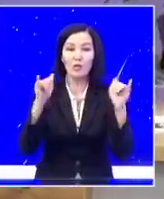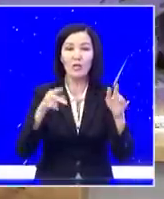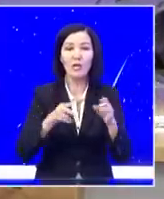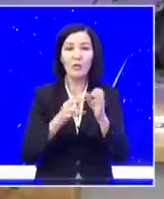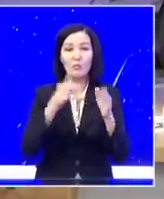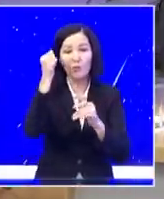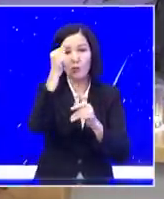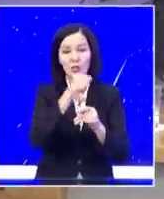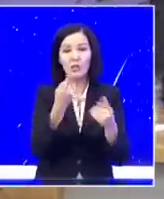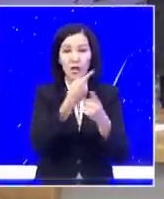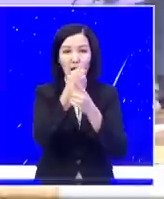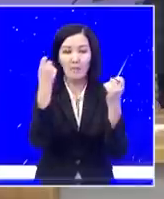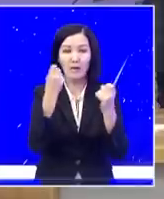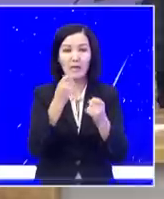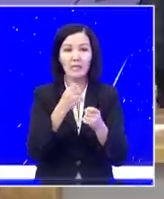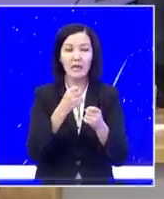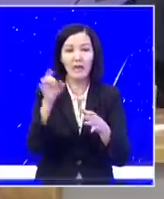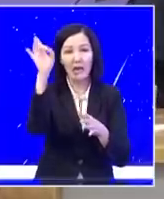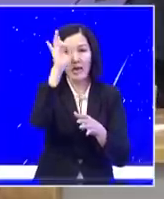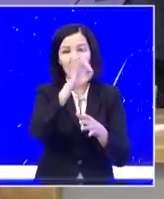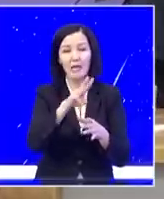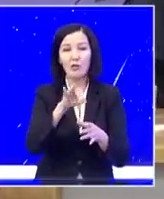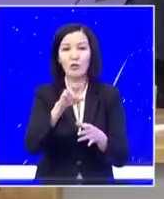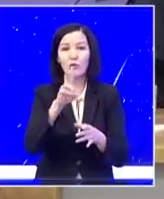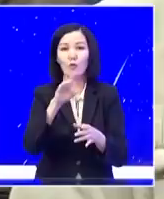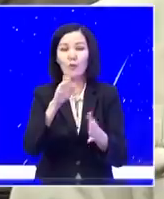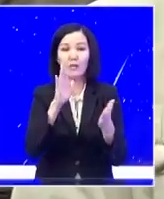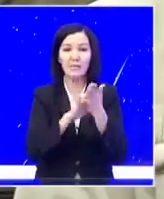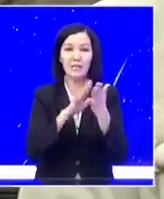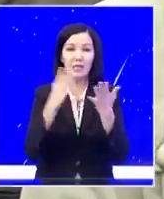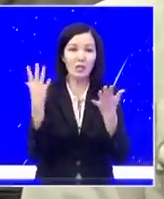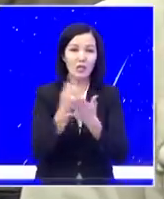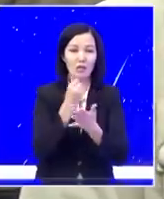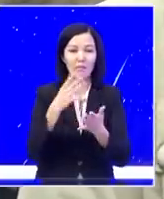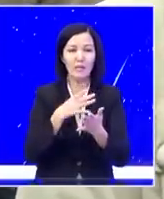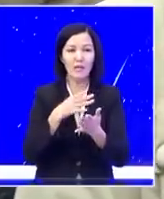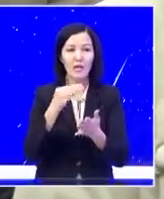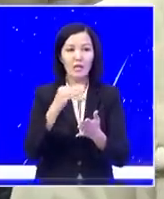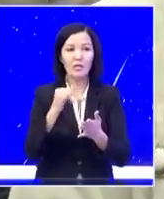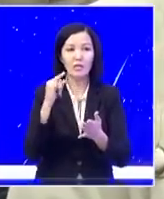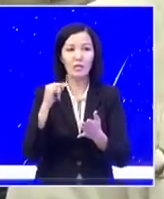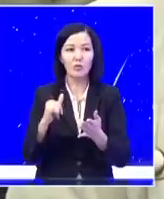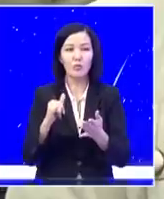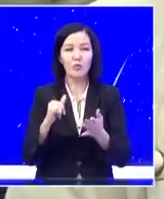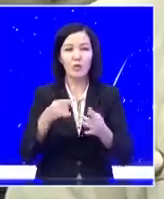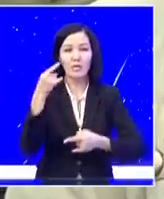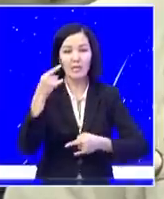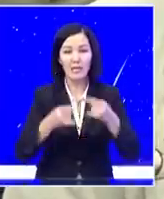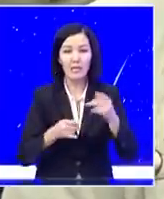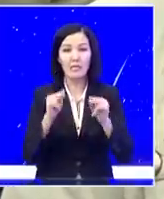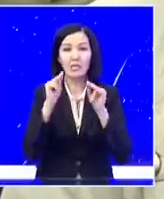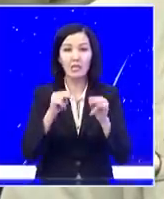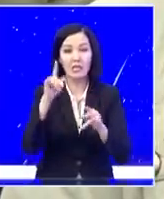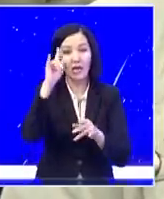жылы ақпарат аламанында атағы мәлім Тұмар сыйлығын жеңіп алды. Жетісу арнасы шынында да қазақ